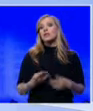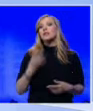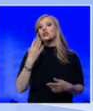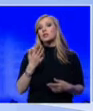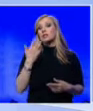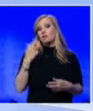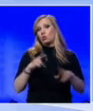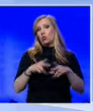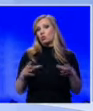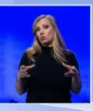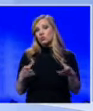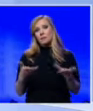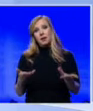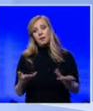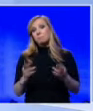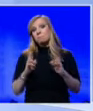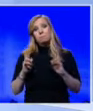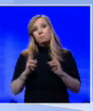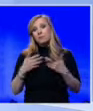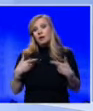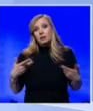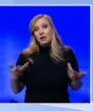Народно събрание. И се надяваме, че